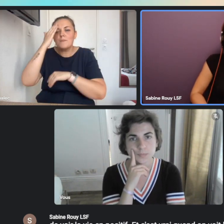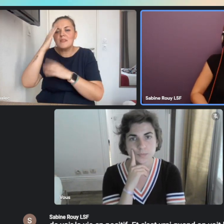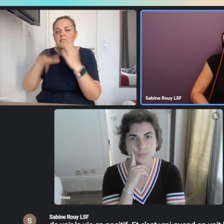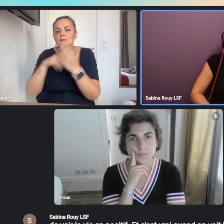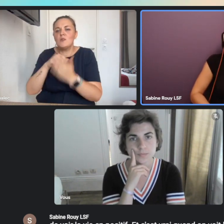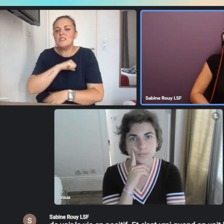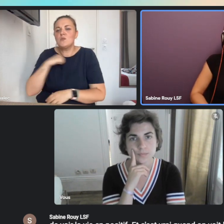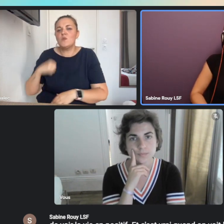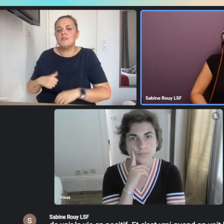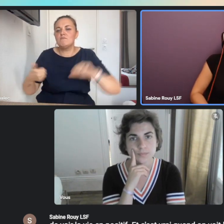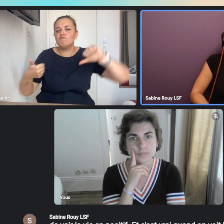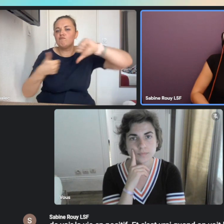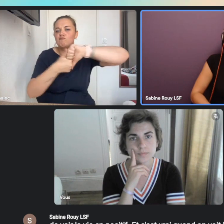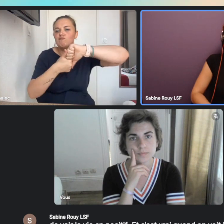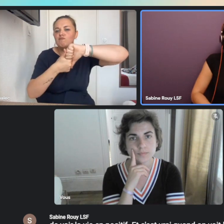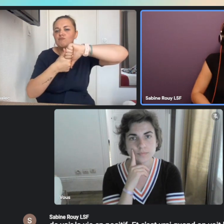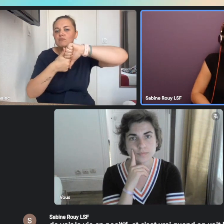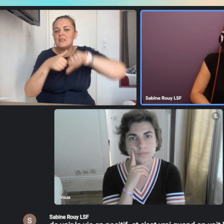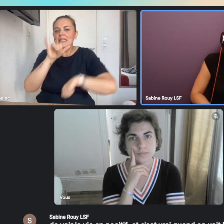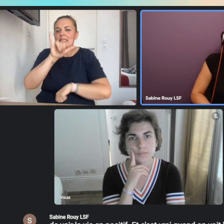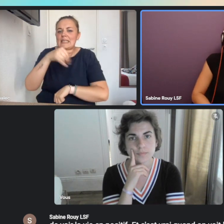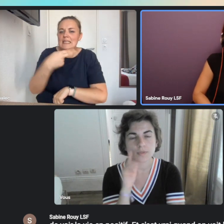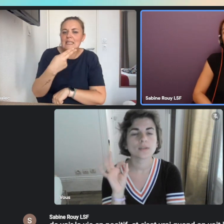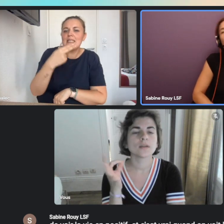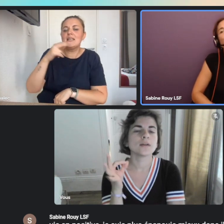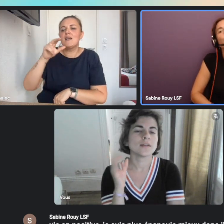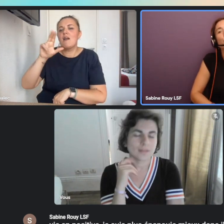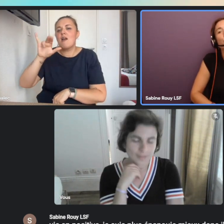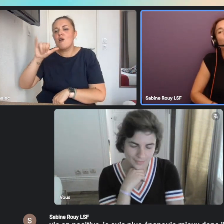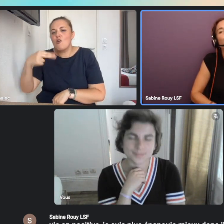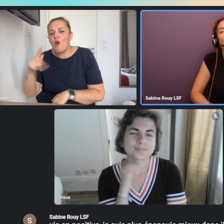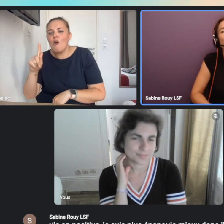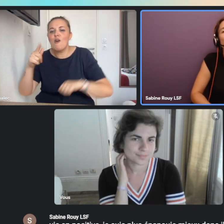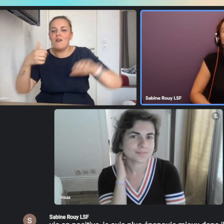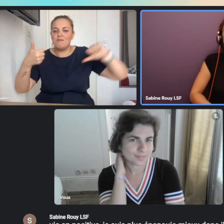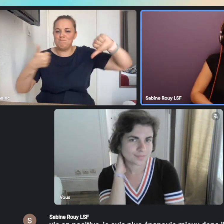actuelle. Donc c'est un peu une forme